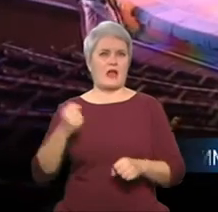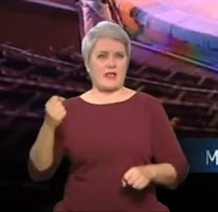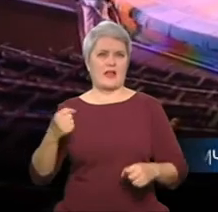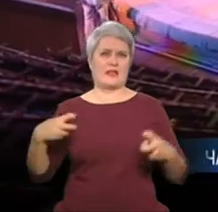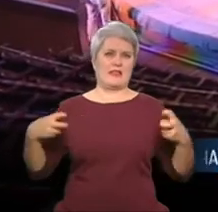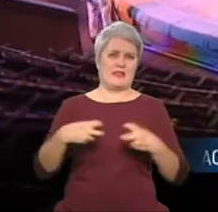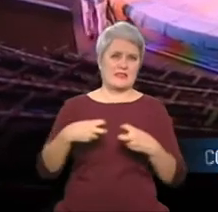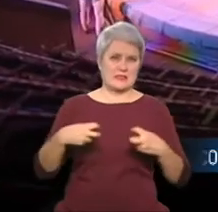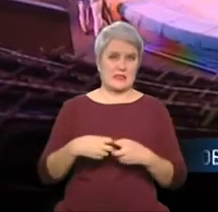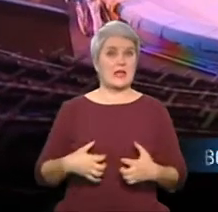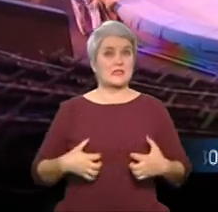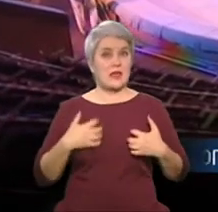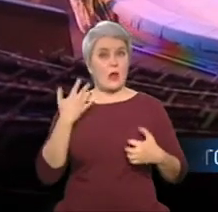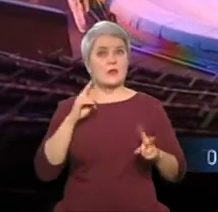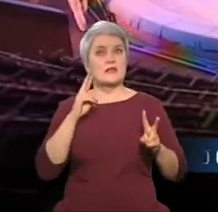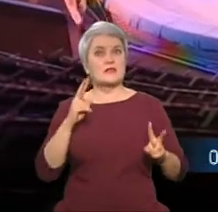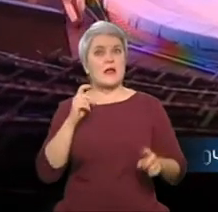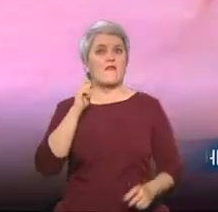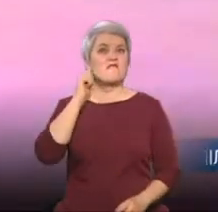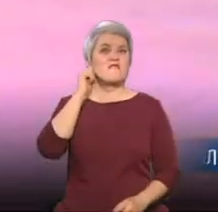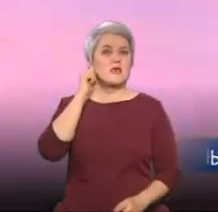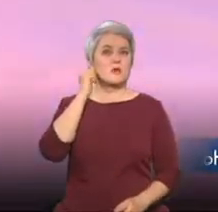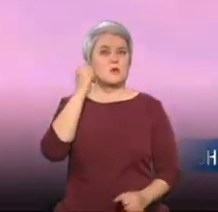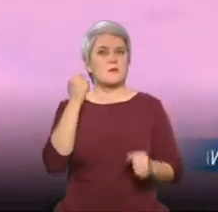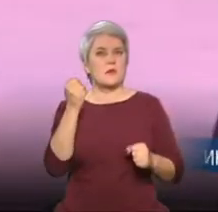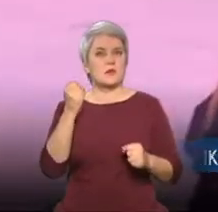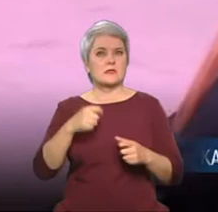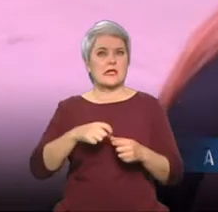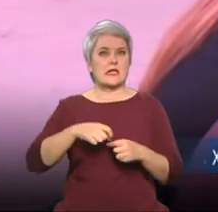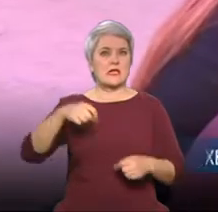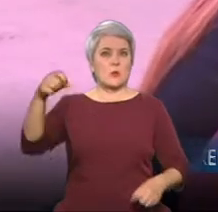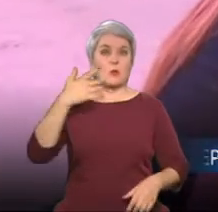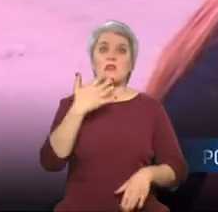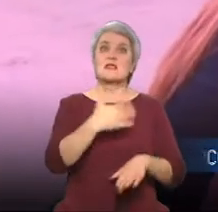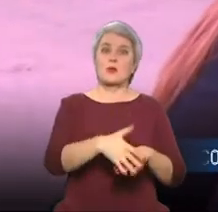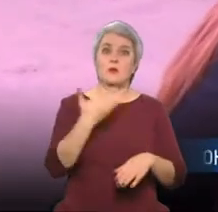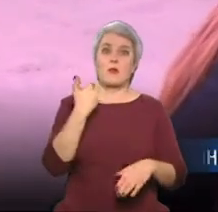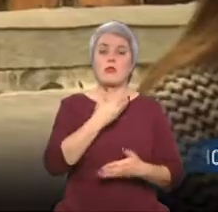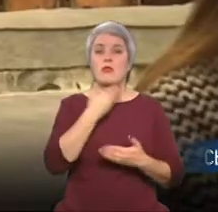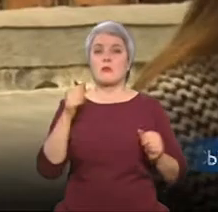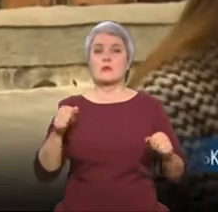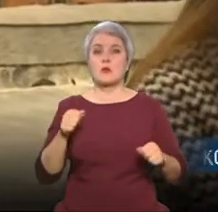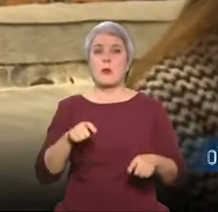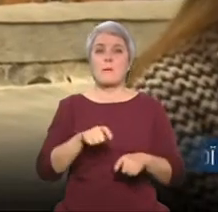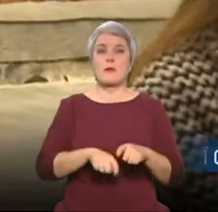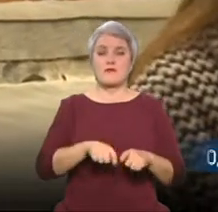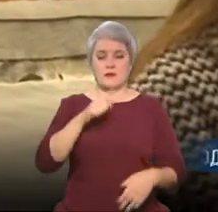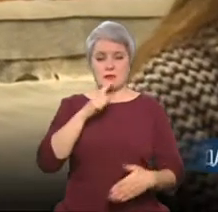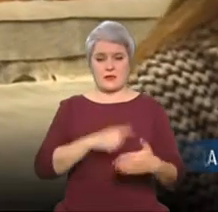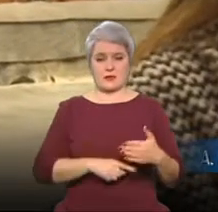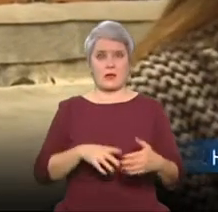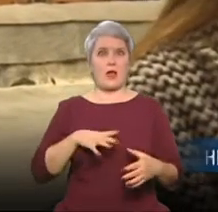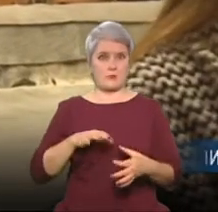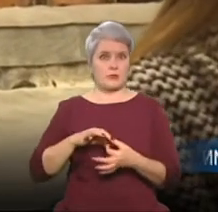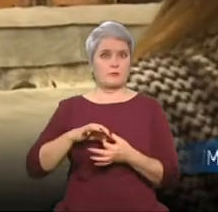страшно, якщо не знаєш міцності чи віку троса. Таке буває за кордоном, коли немає змоги перевірити надійність. Рвався трос,